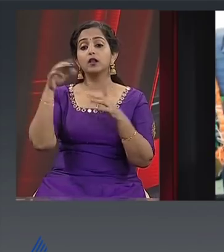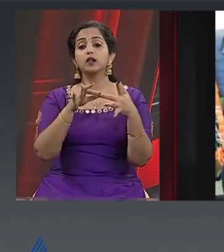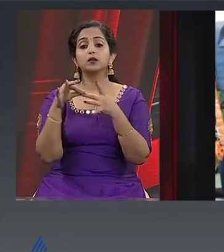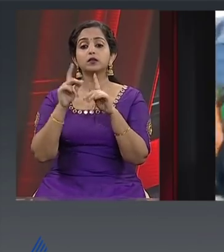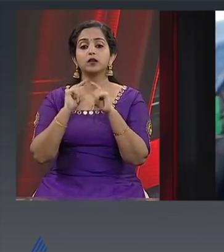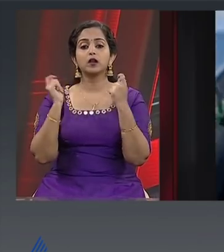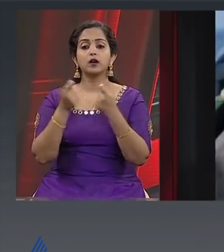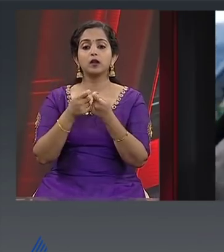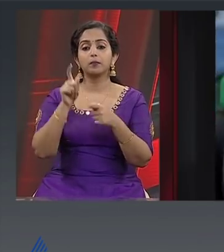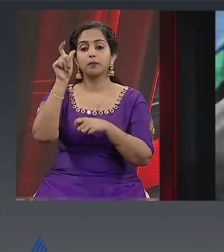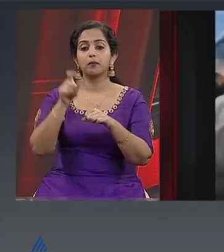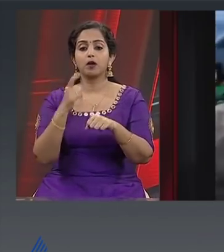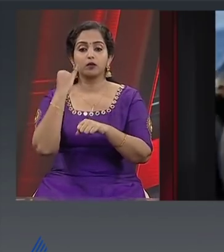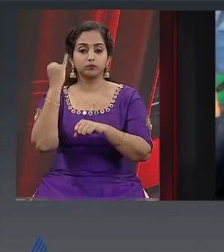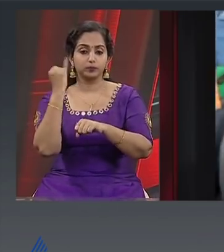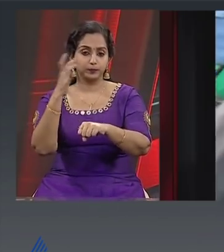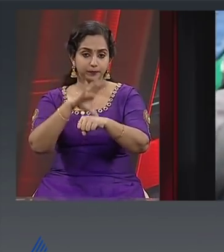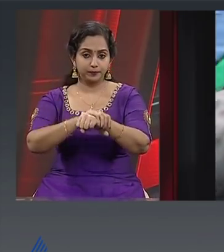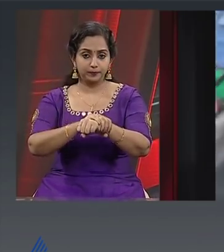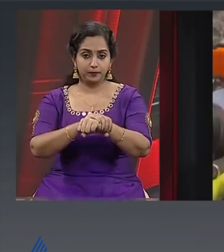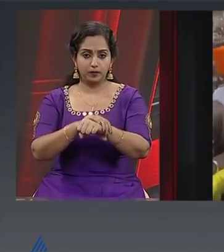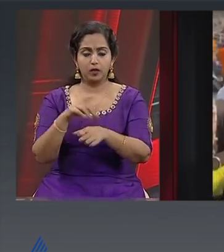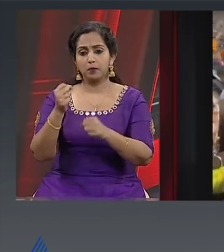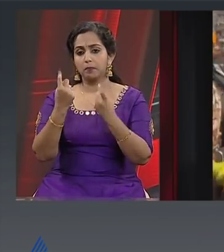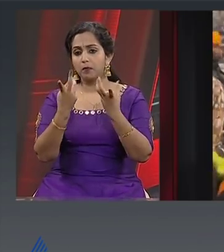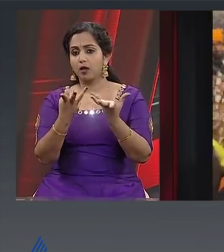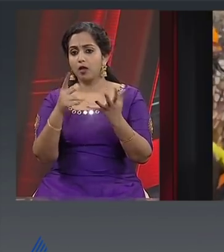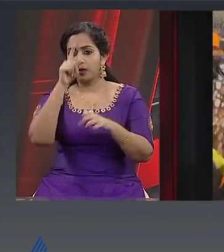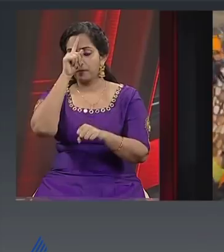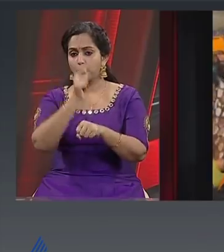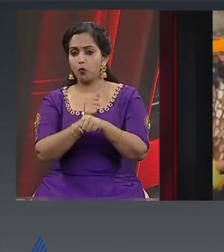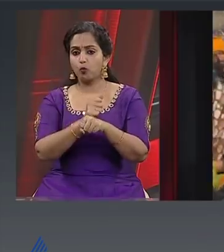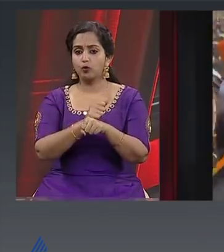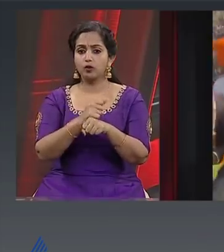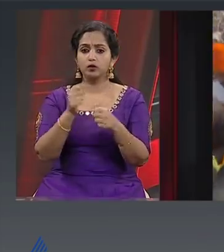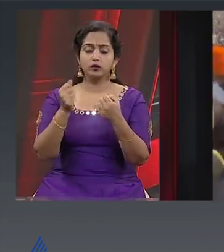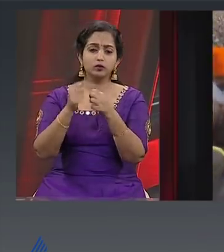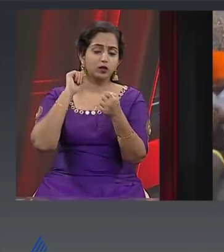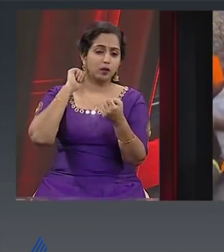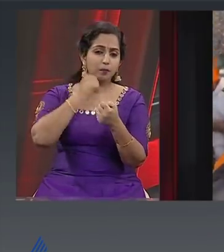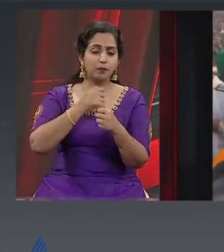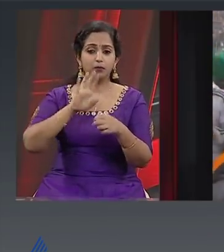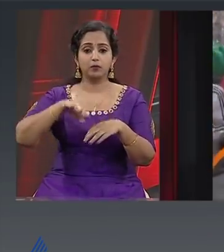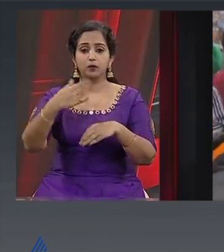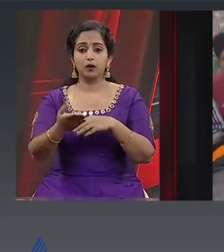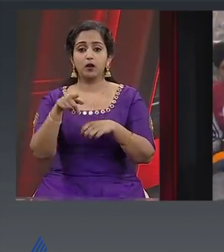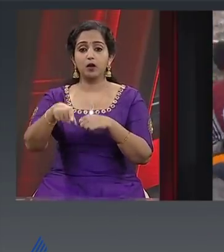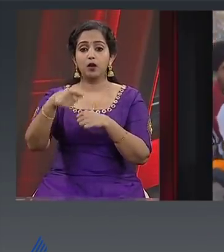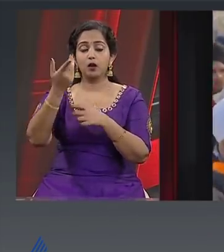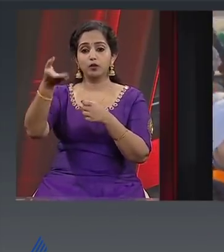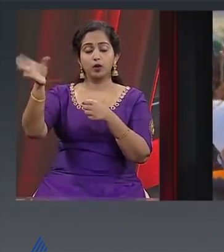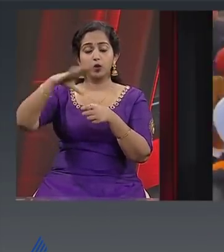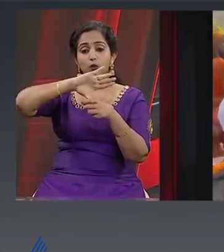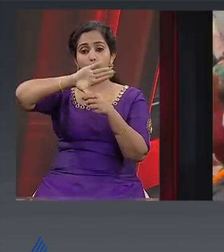ഇയാളെ കസ്റ്റഡിയിൽ എടുത്തത്. സുരക്ഷാ ഉദ്യോഗസ്ഥരെ ആക്രമിച്ച ശേഷം ചെങ്കോട്ടയിൽ കടന്ന ദീപ് സിദ്ദുവും സംഘവും അവിടെ സിഖ് പതാക